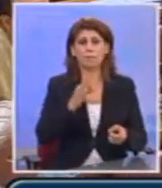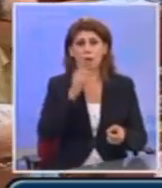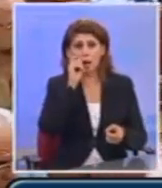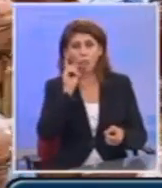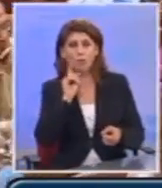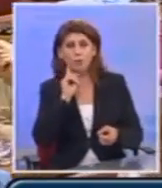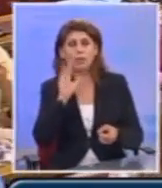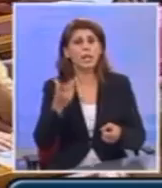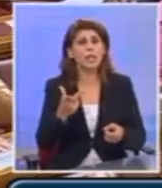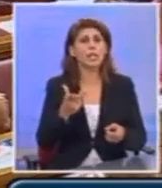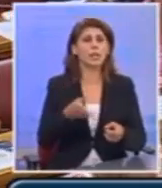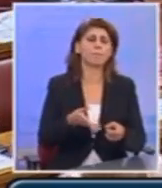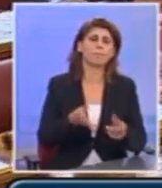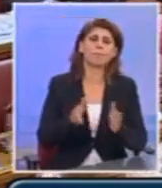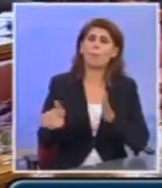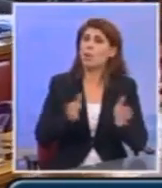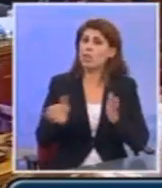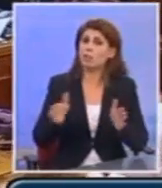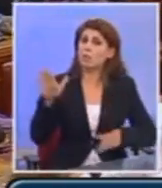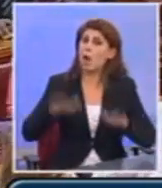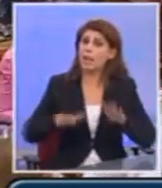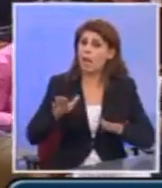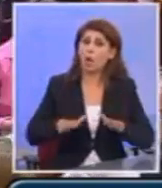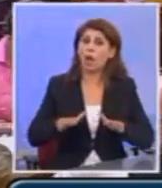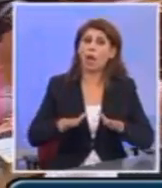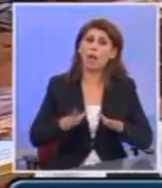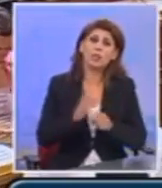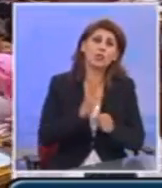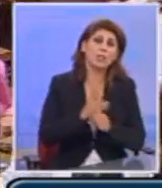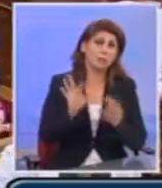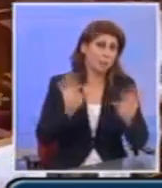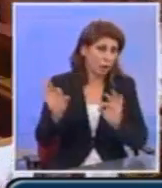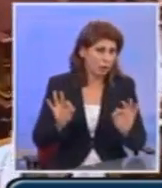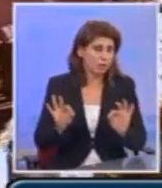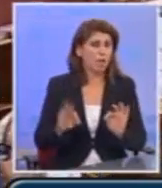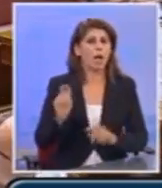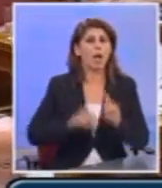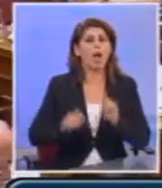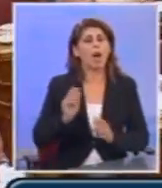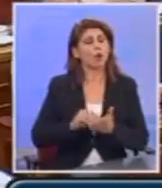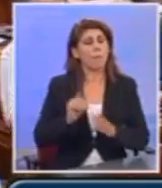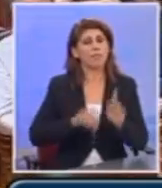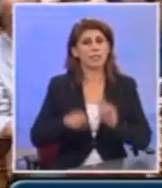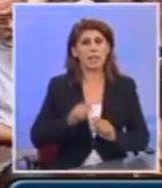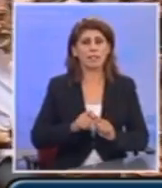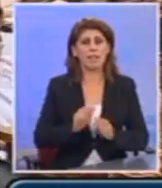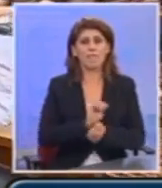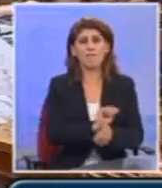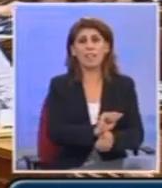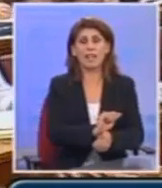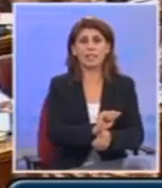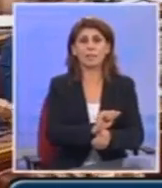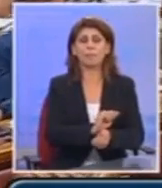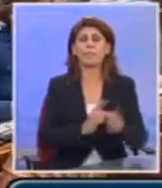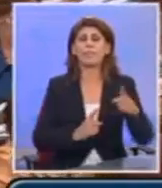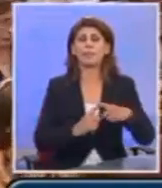γενετήσιο προσανατολισμό και τέλος φτιάχτηκαν οι φυλακές τύπου γ οι οποίες επιτρέπουν μια εξαιρετικά νση